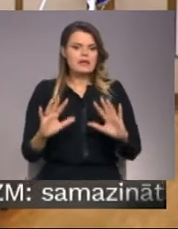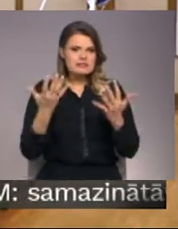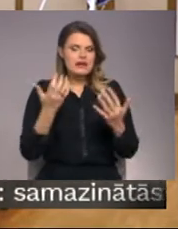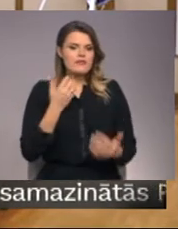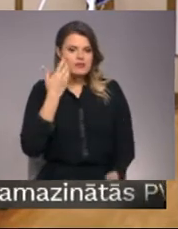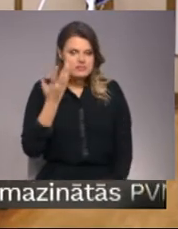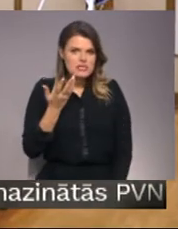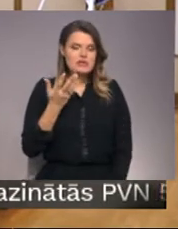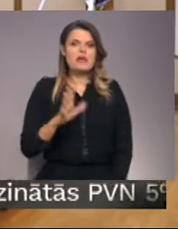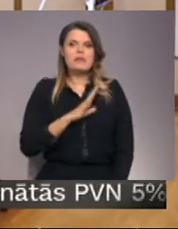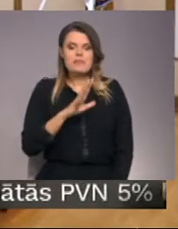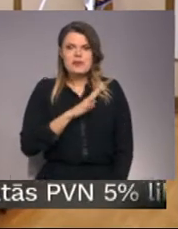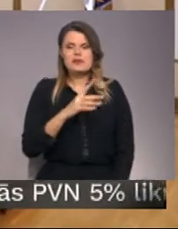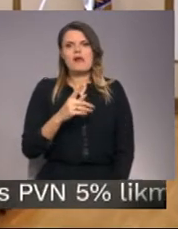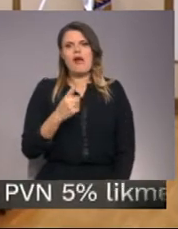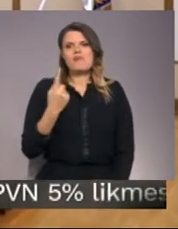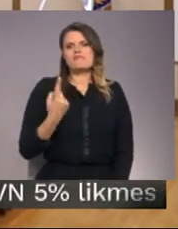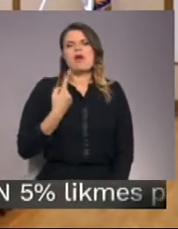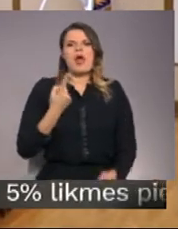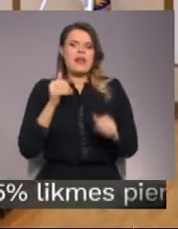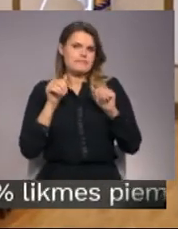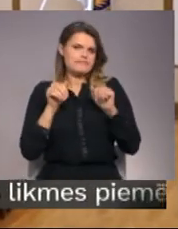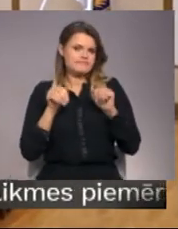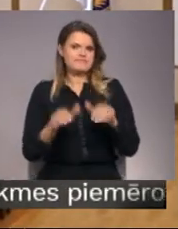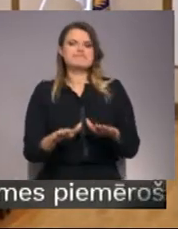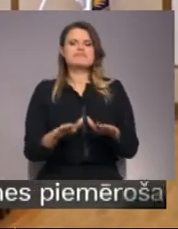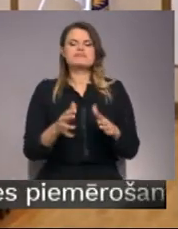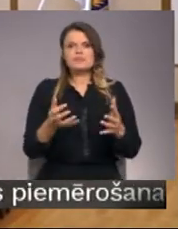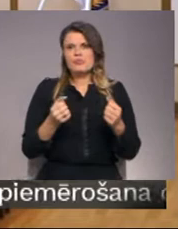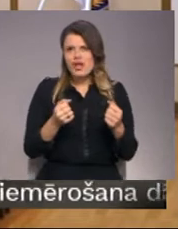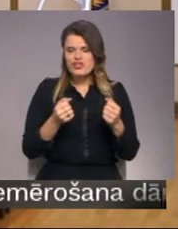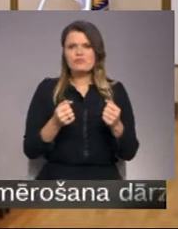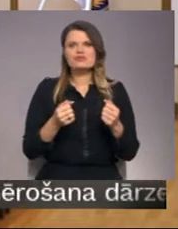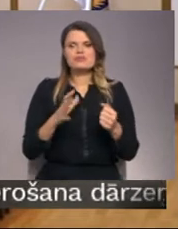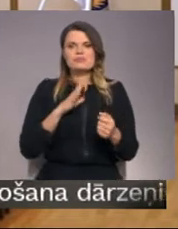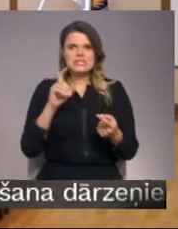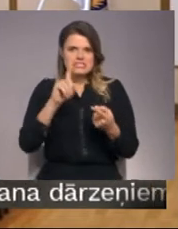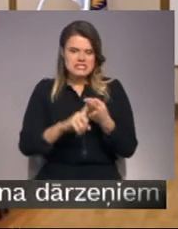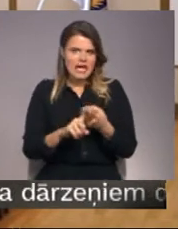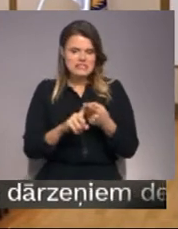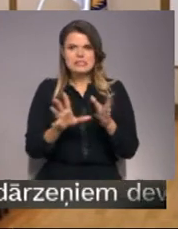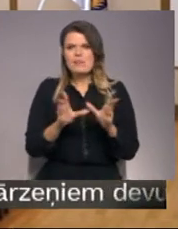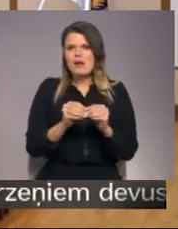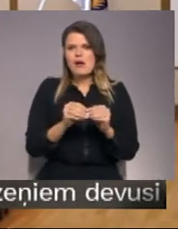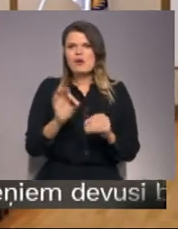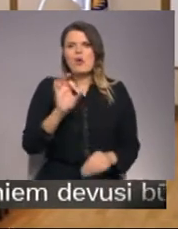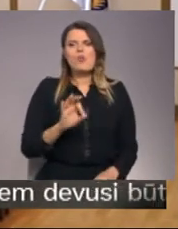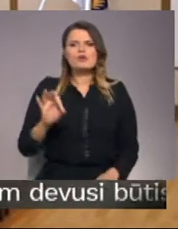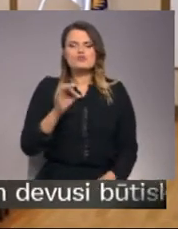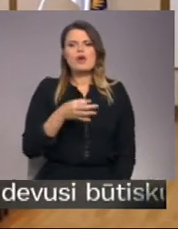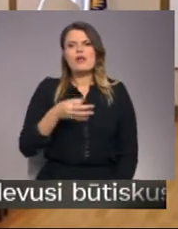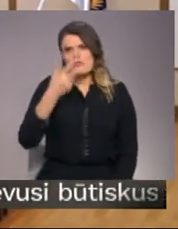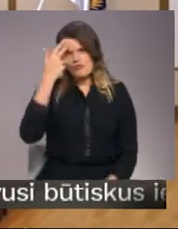kad bija vienpersoniska lēmumu pieņemšana bija saistībā ar